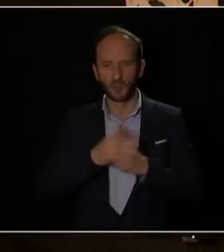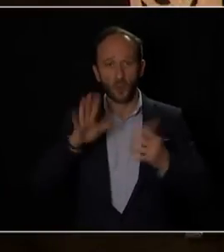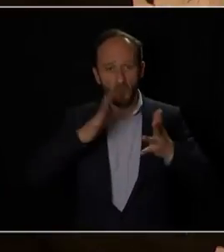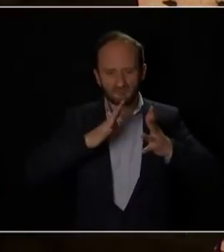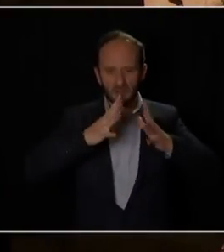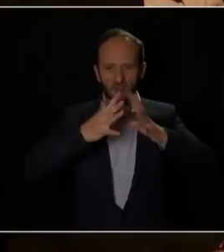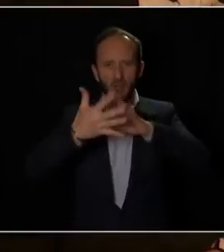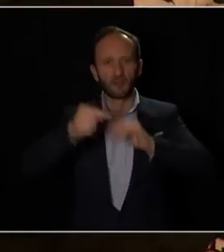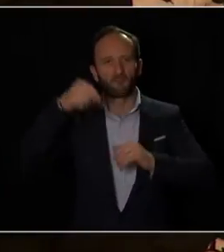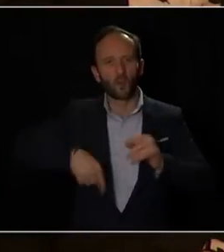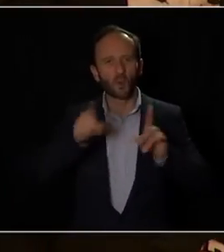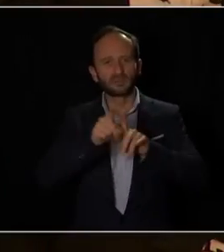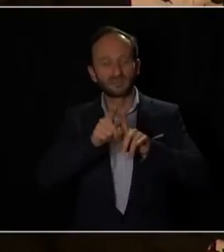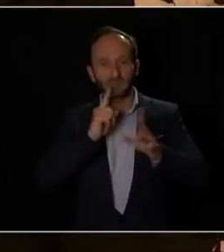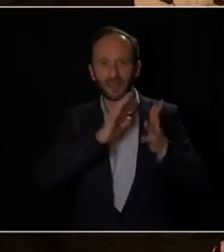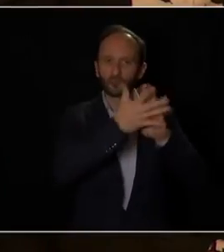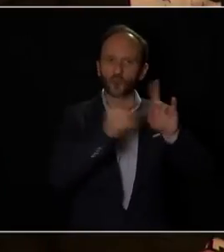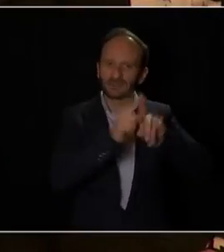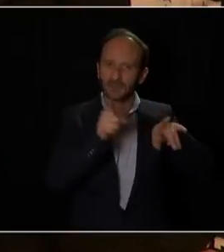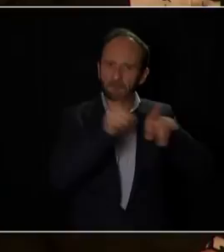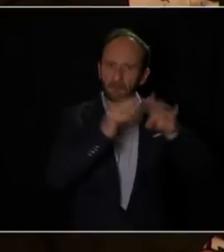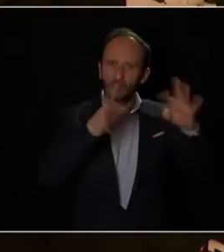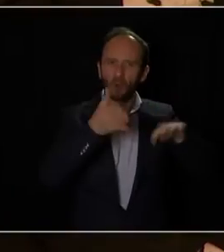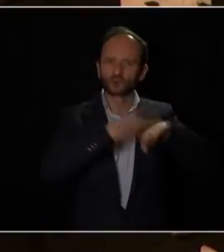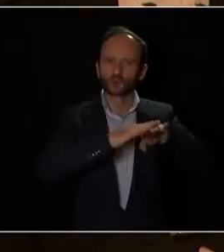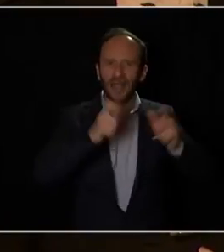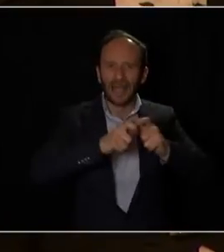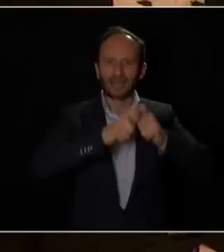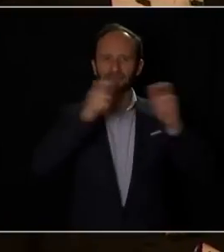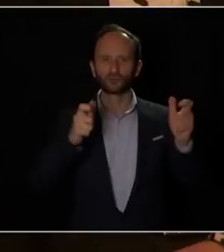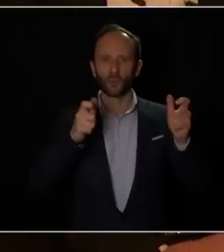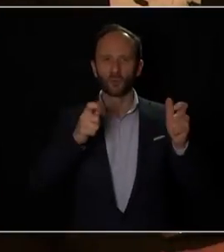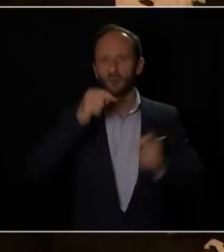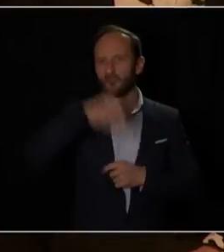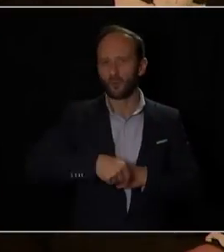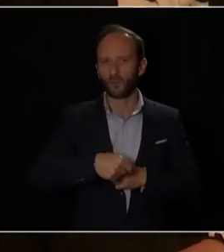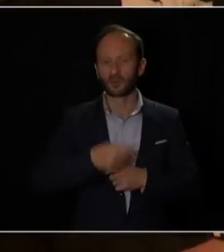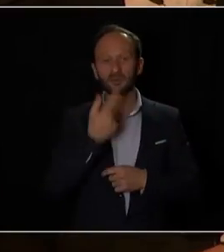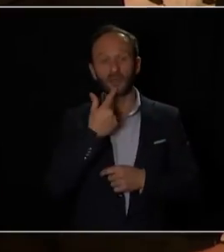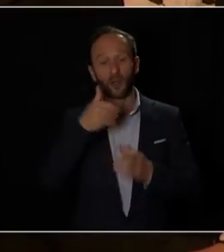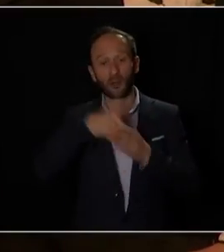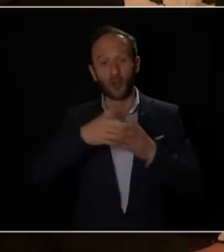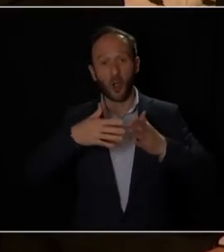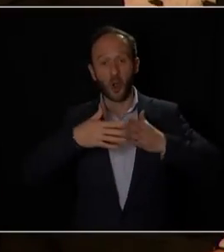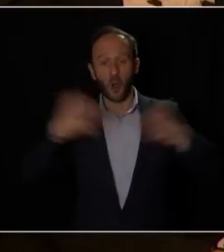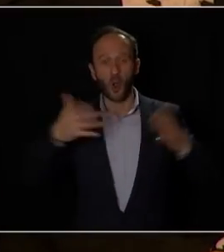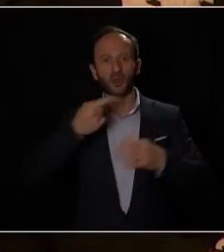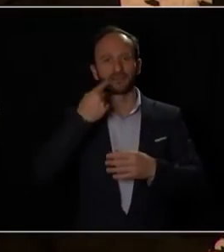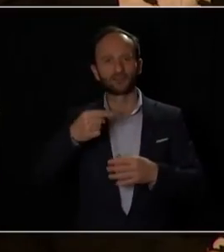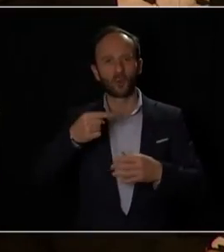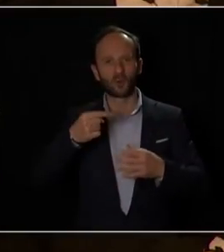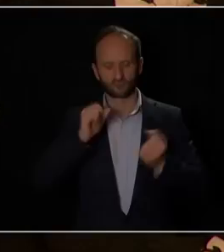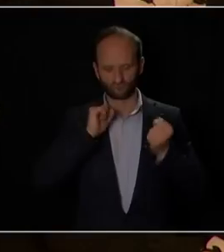également sur le plan institutionnel. Il s'agit pour nous, au sein du Grand Dijon, en devenant métropole, de nous